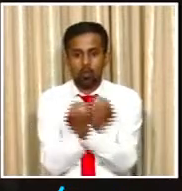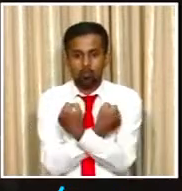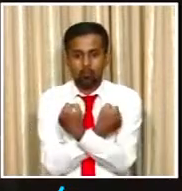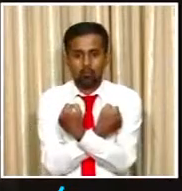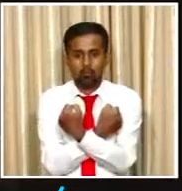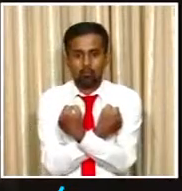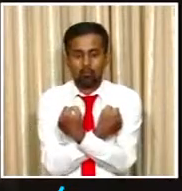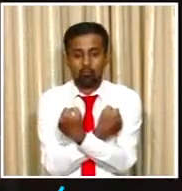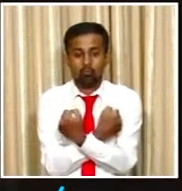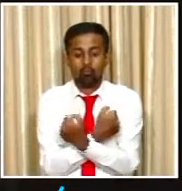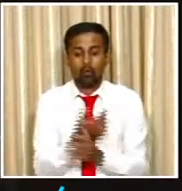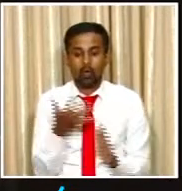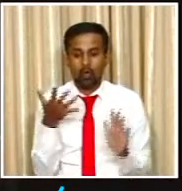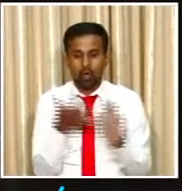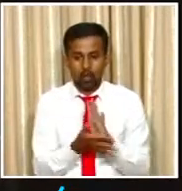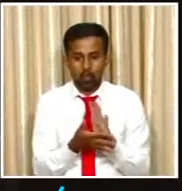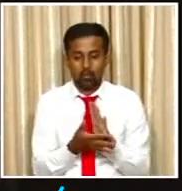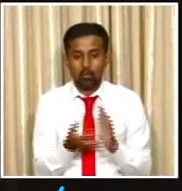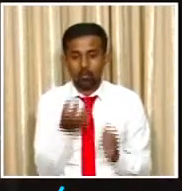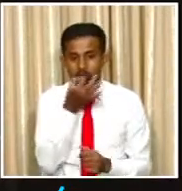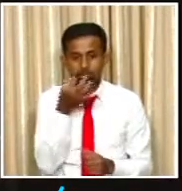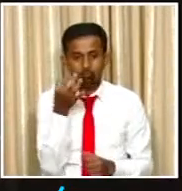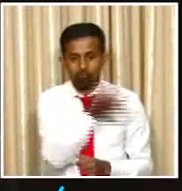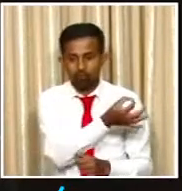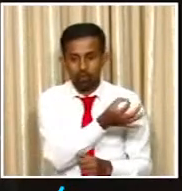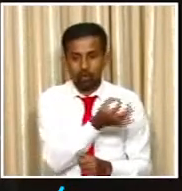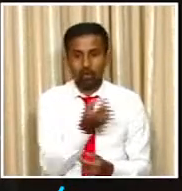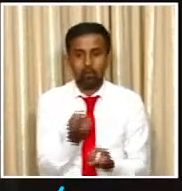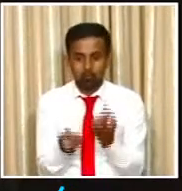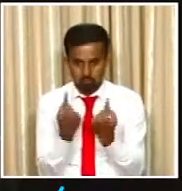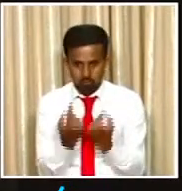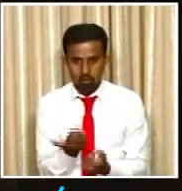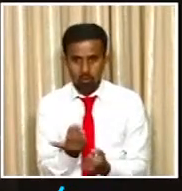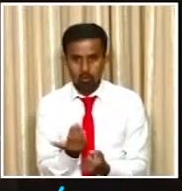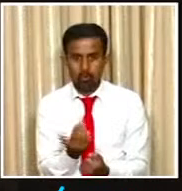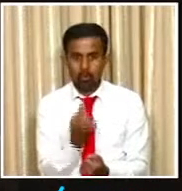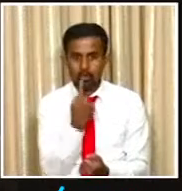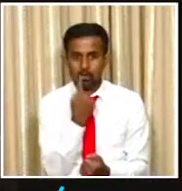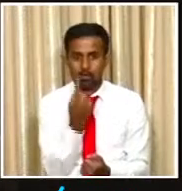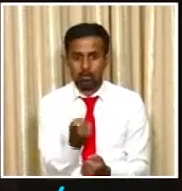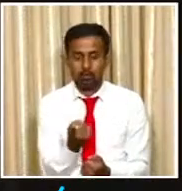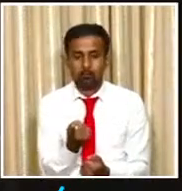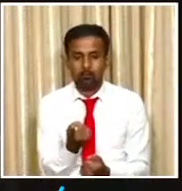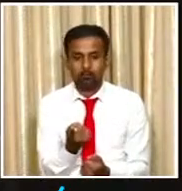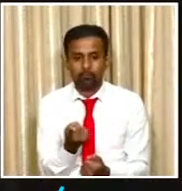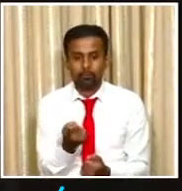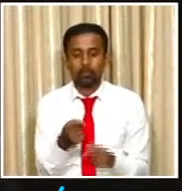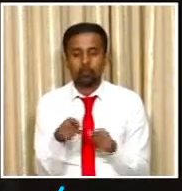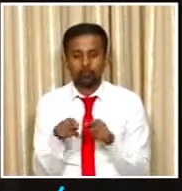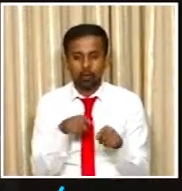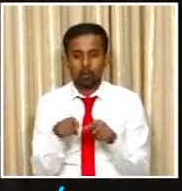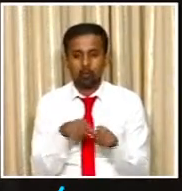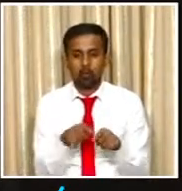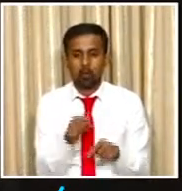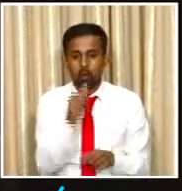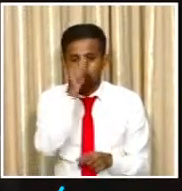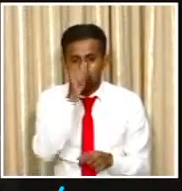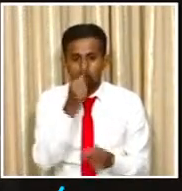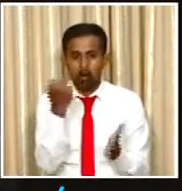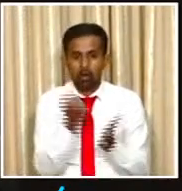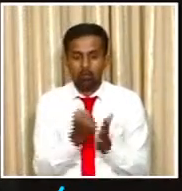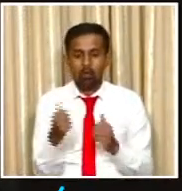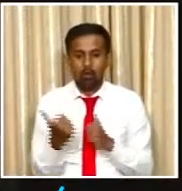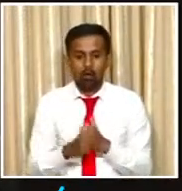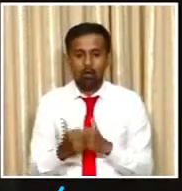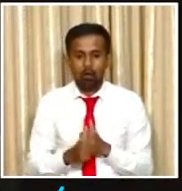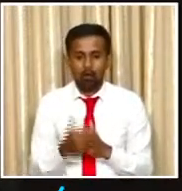crime division negara gila inquiry kah dalat ina mereka gana mata inquiry kah kawasnya kira, me wage kuota lekana kala. What